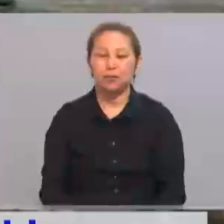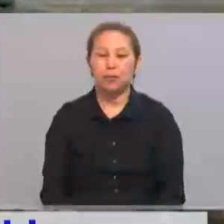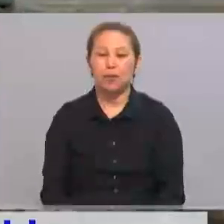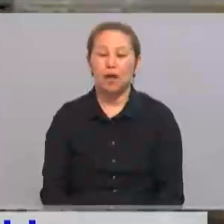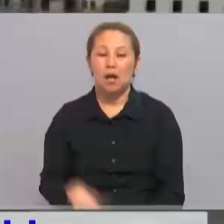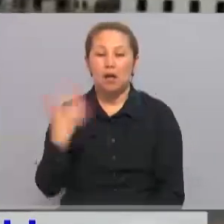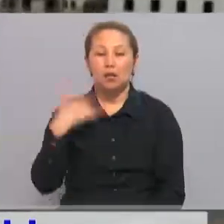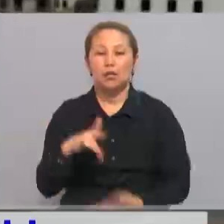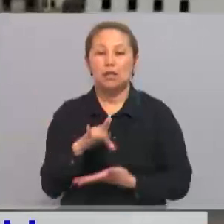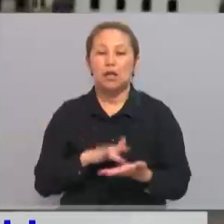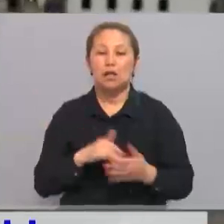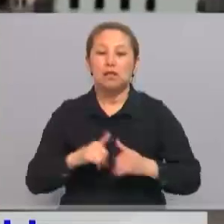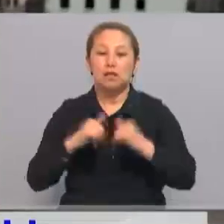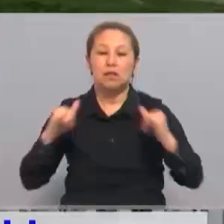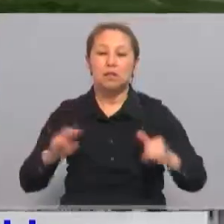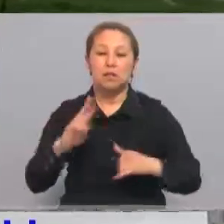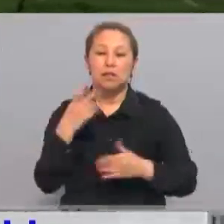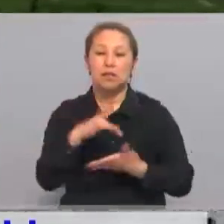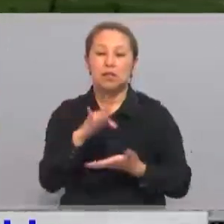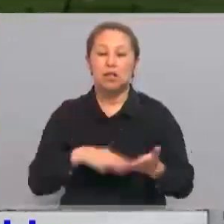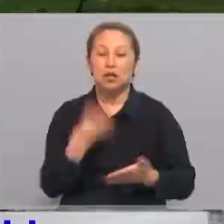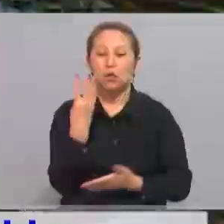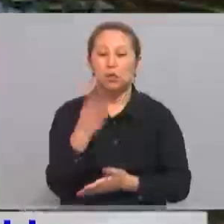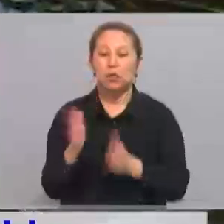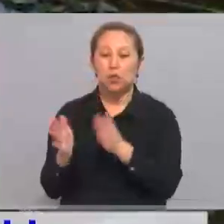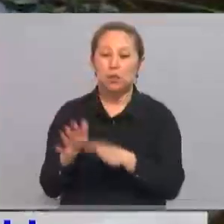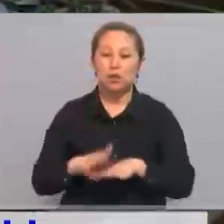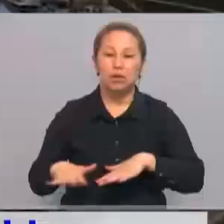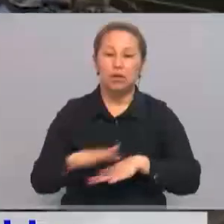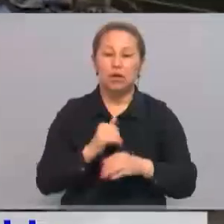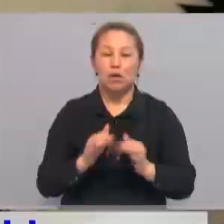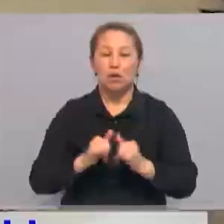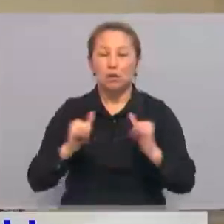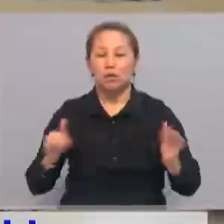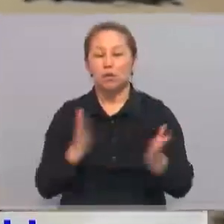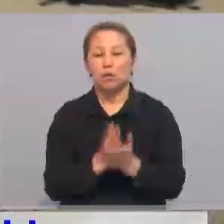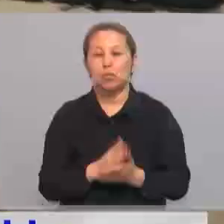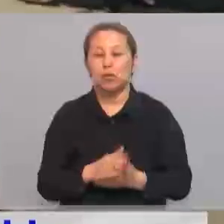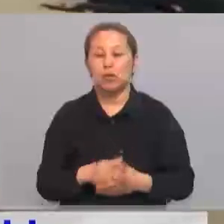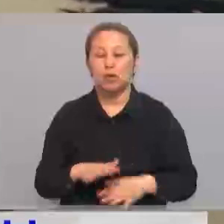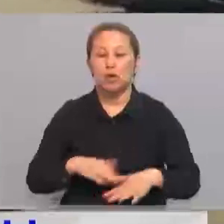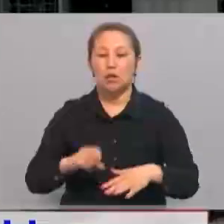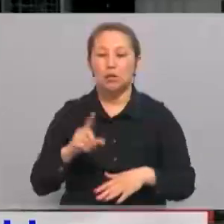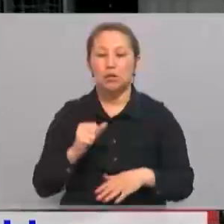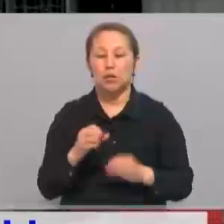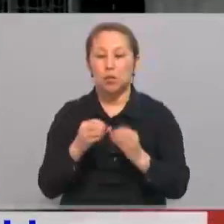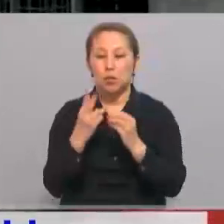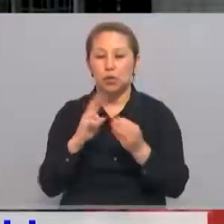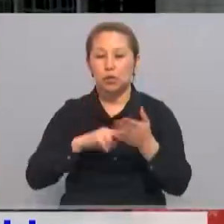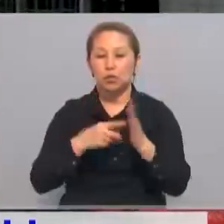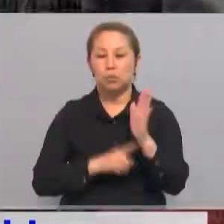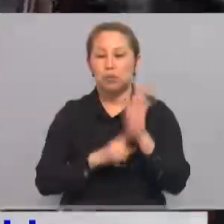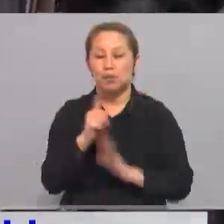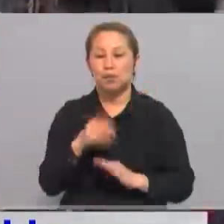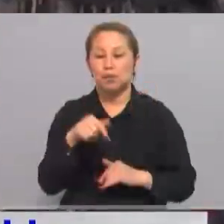Түркістан қаласын дамытудың екінші кезеңі шаһардағы 4 аумақта жүзеге асырылуда. Бірінші аумақ әуежай аумағы. Мұнда 12 жоба қолға